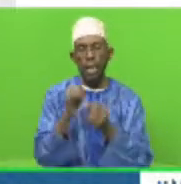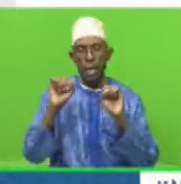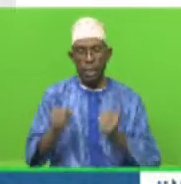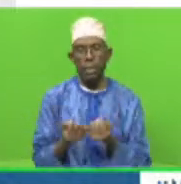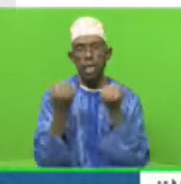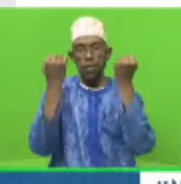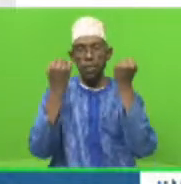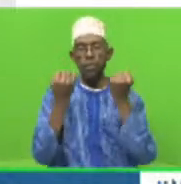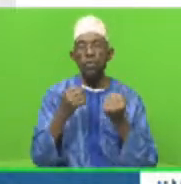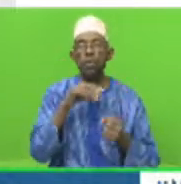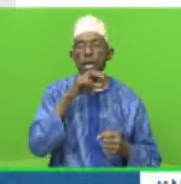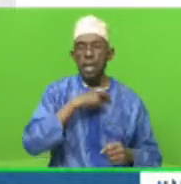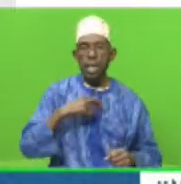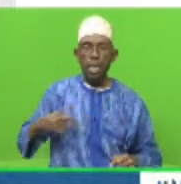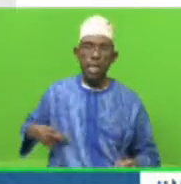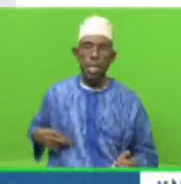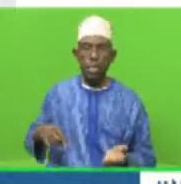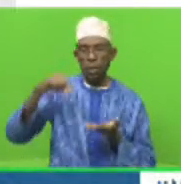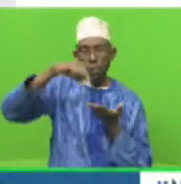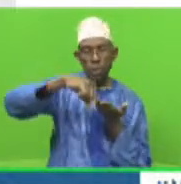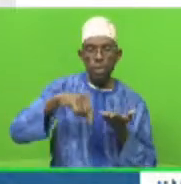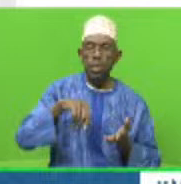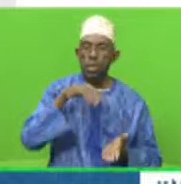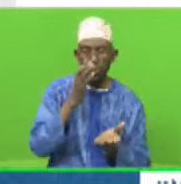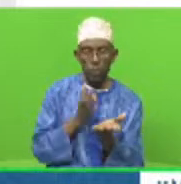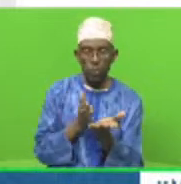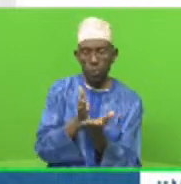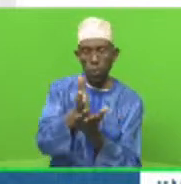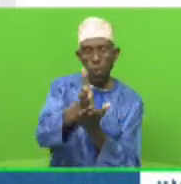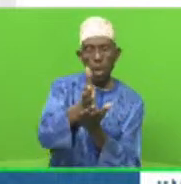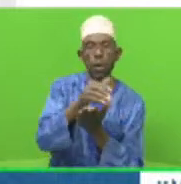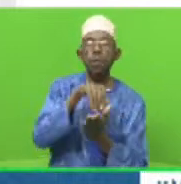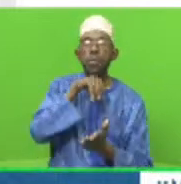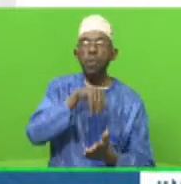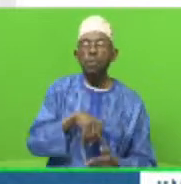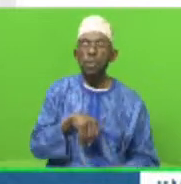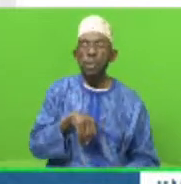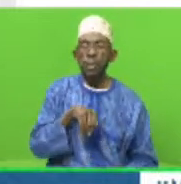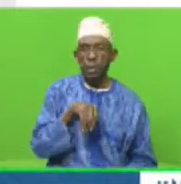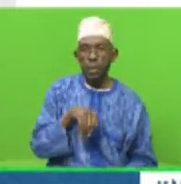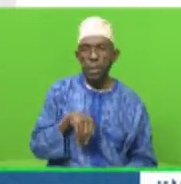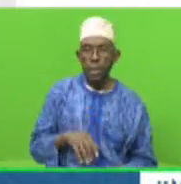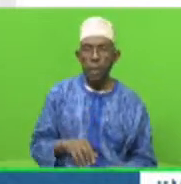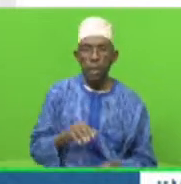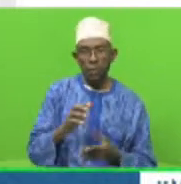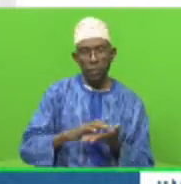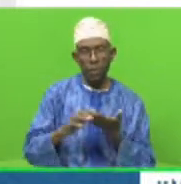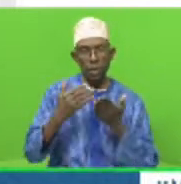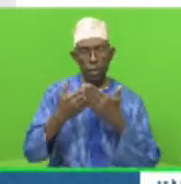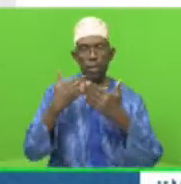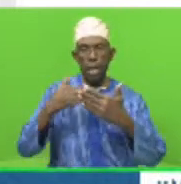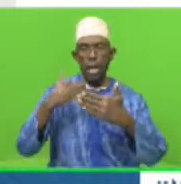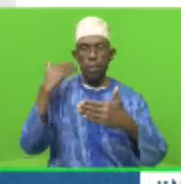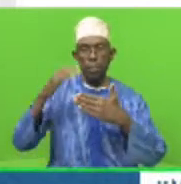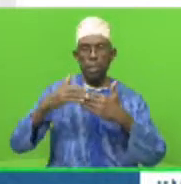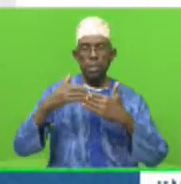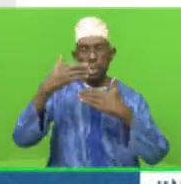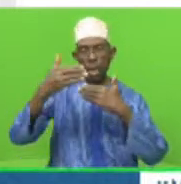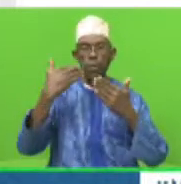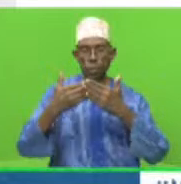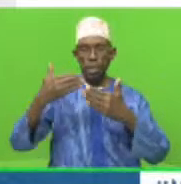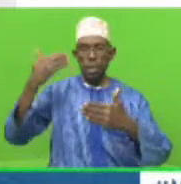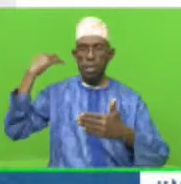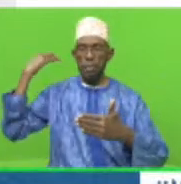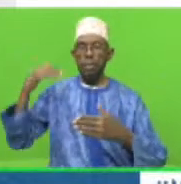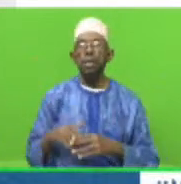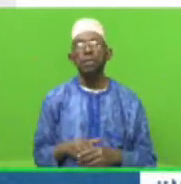دينك وكتابك وسنة نبيك يا ذا الجلال والإكرام. اللهم اغفر لنا ما قدمنا وما أخرنا وما أسرنا